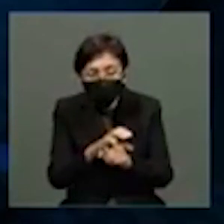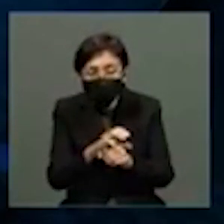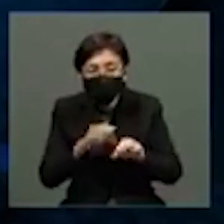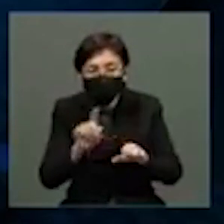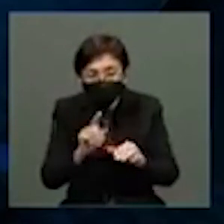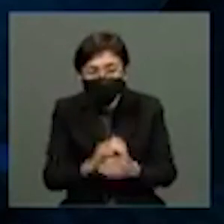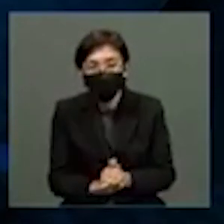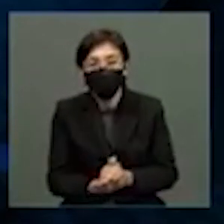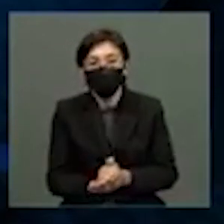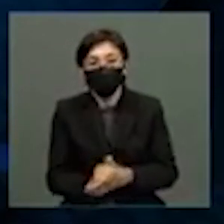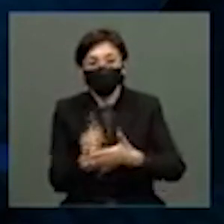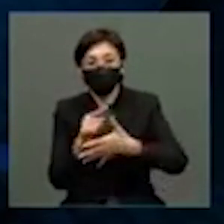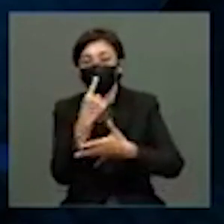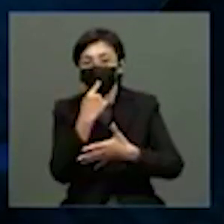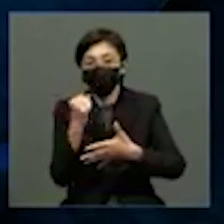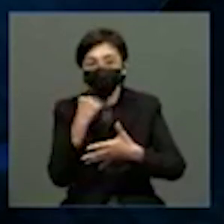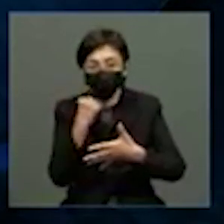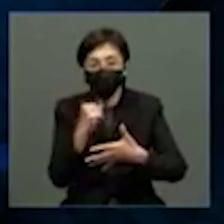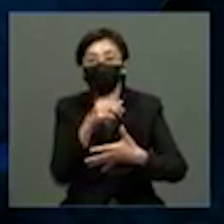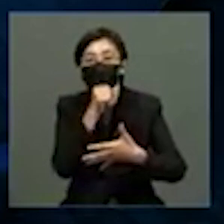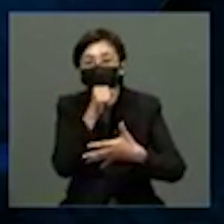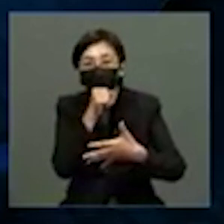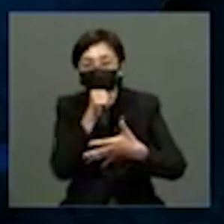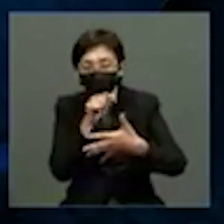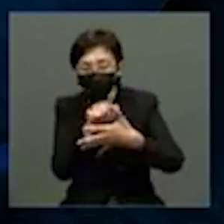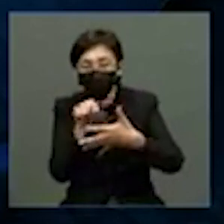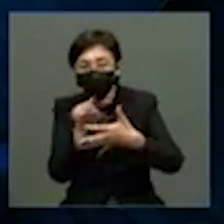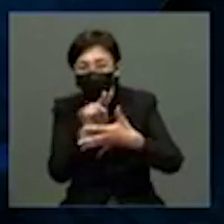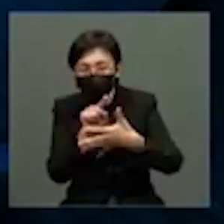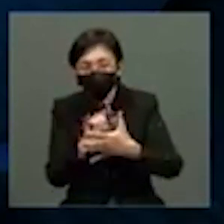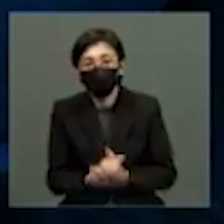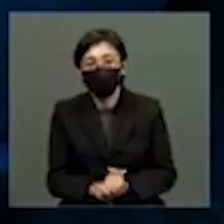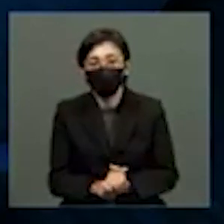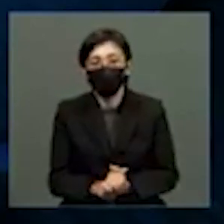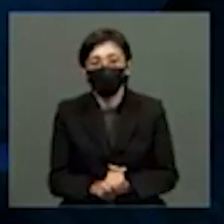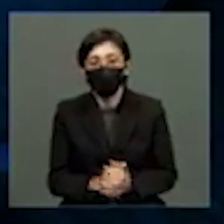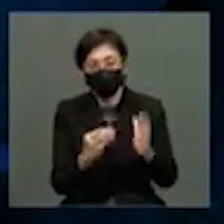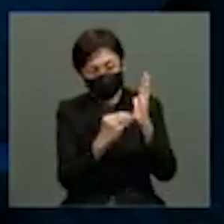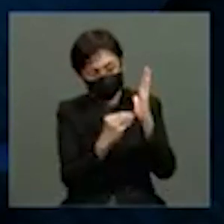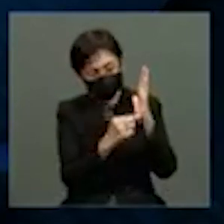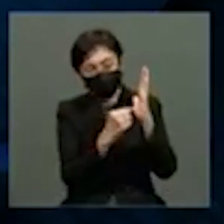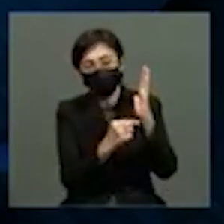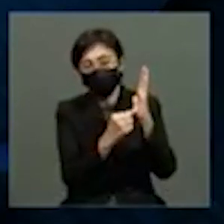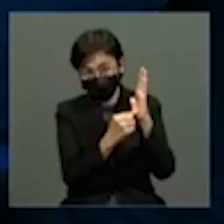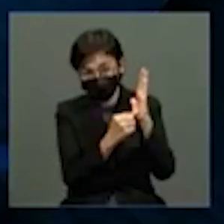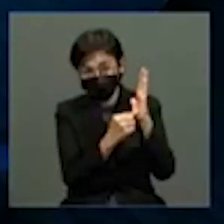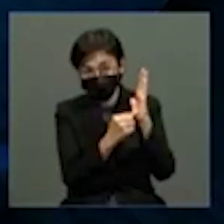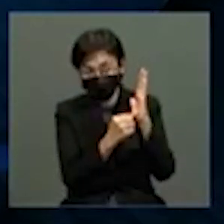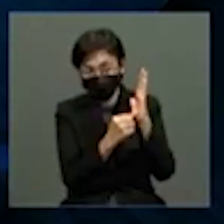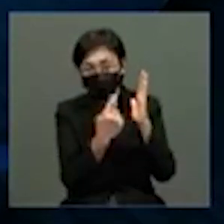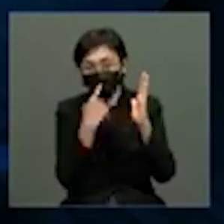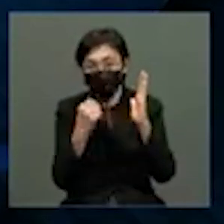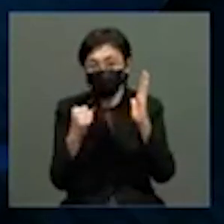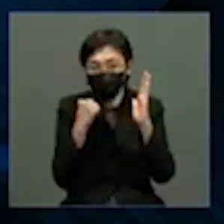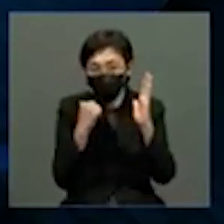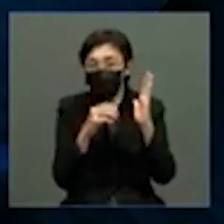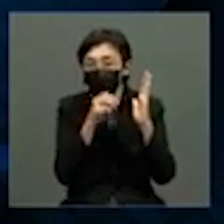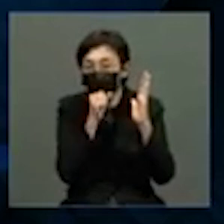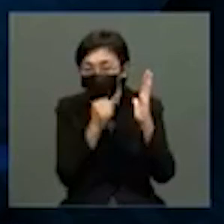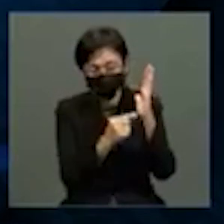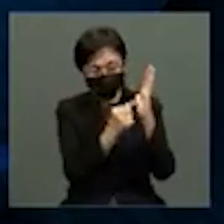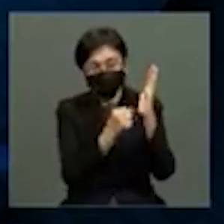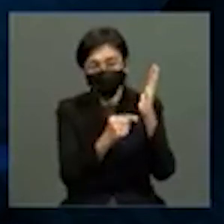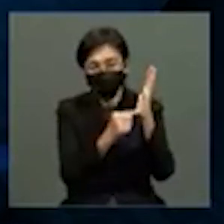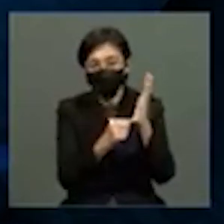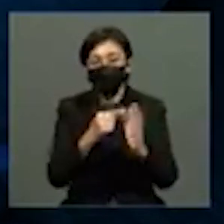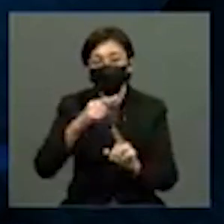งกับแดงเข้มกับสีส้มเนี่ยกระจุกอยู่แค่อยู่ตรงกลางเท่านั้นเองแล้วนะครับก็นำเรียนว่าในข้อมูลถึงวัน